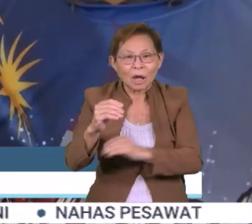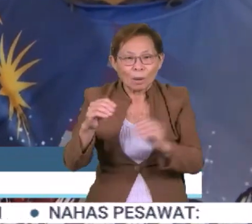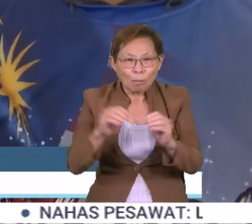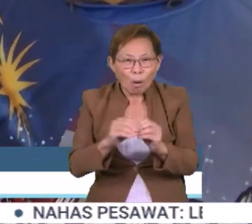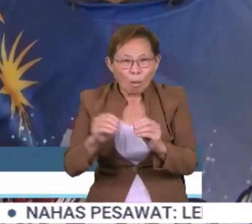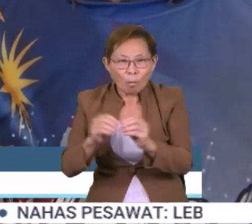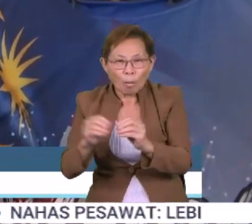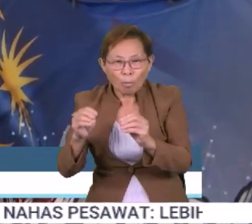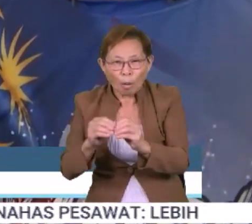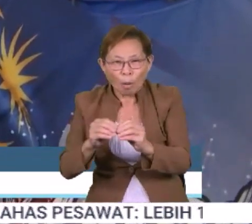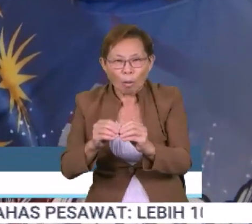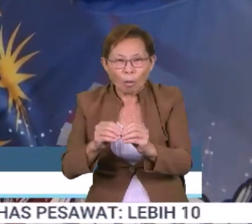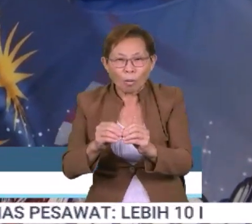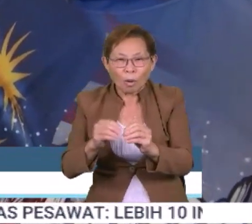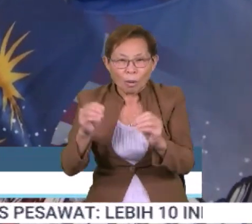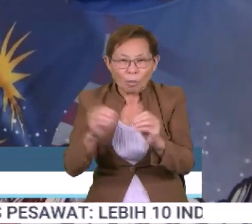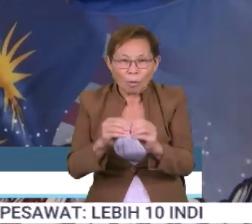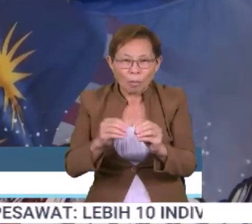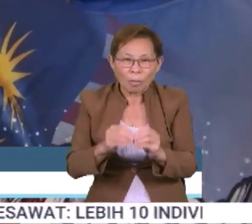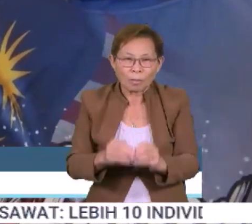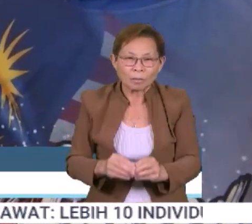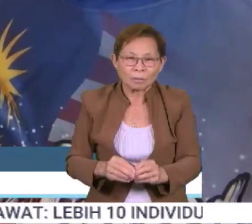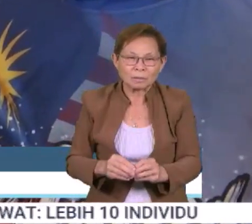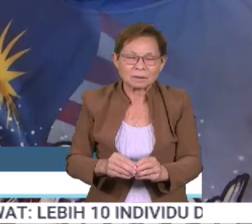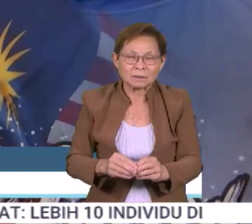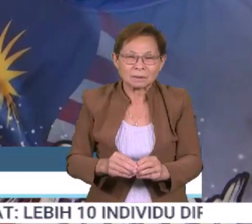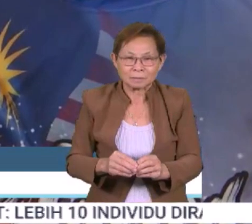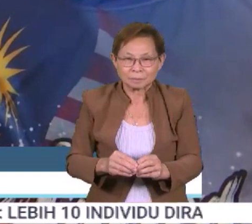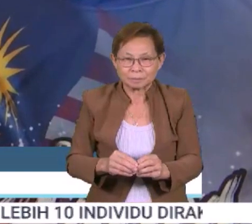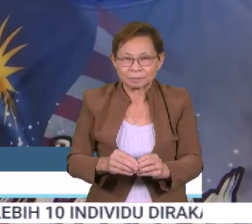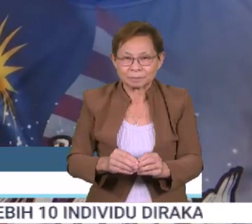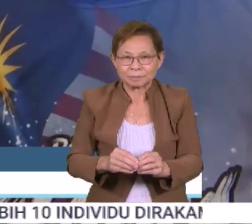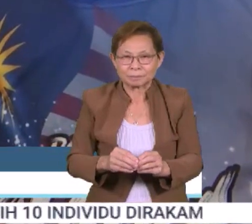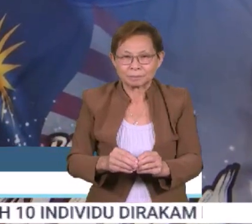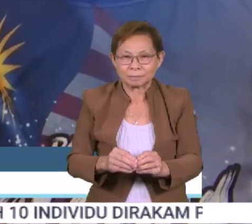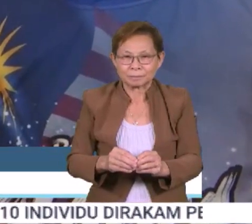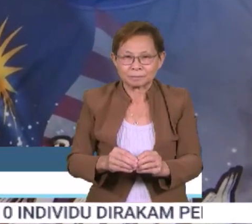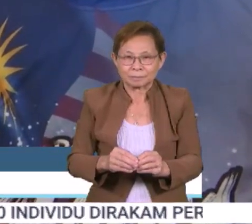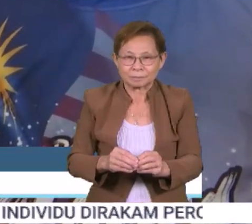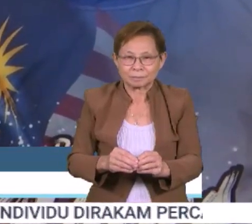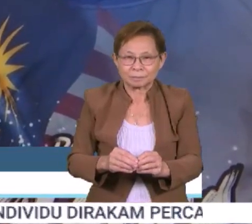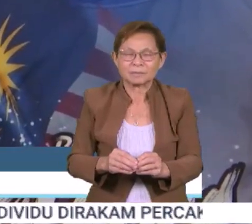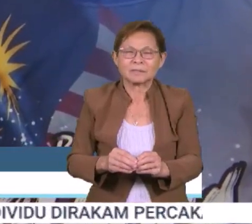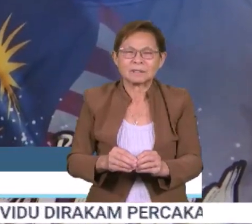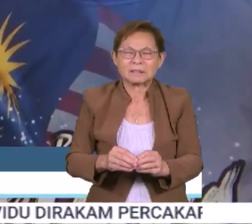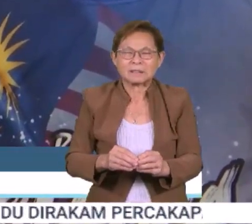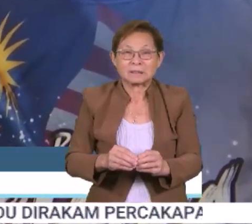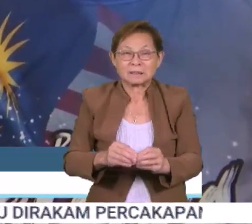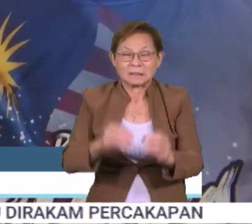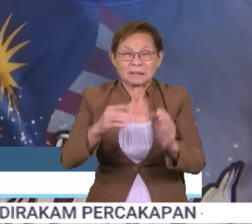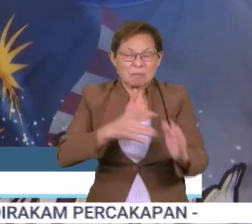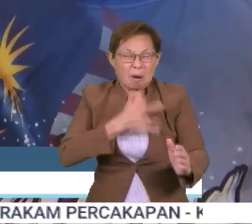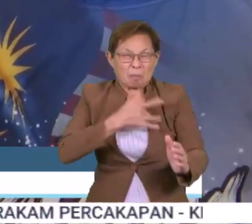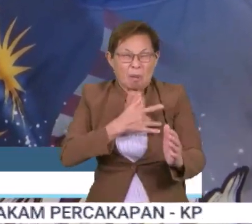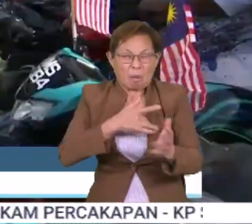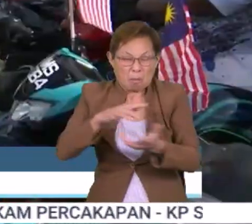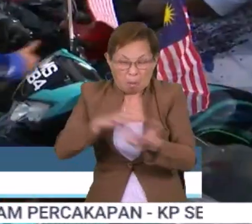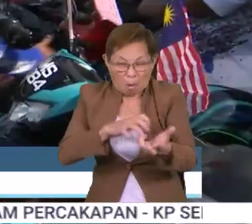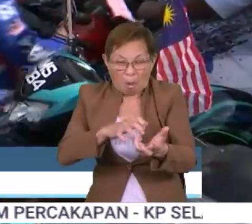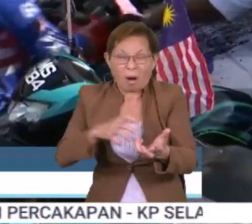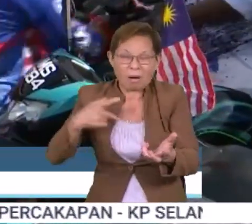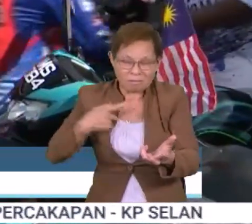semakin mengenepikan apa-apa sentimen yang dapat merosakkan perpaduan di negara